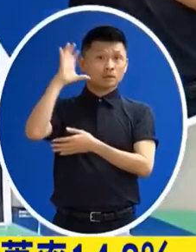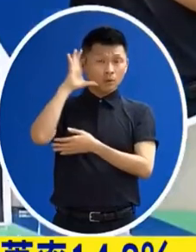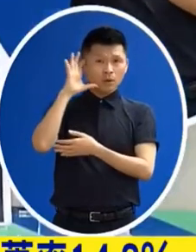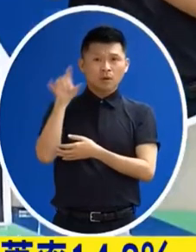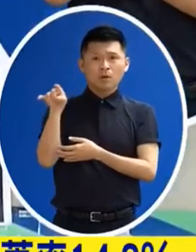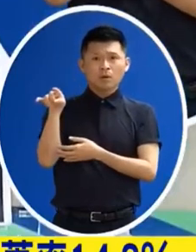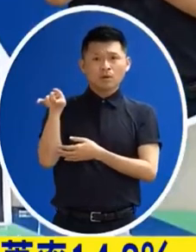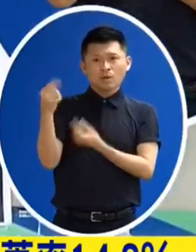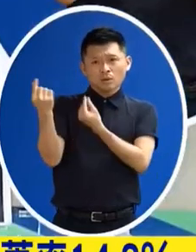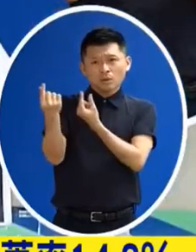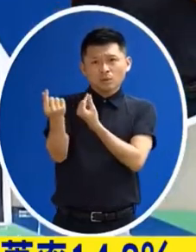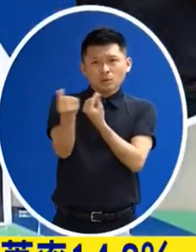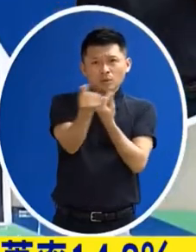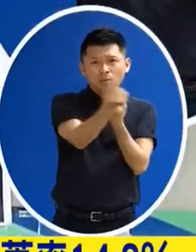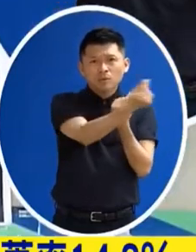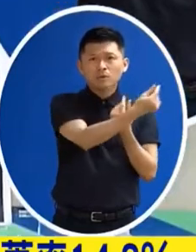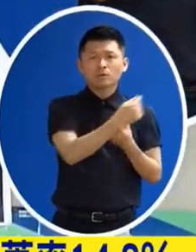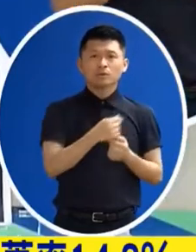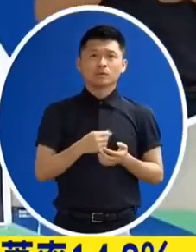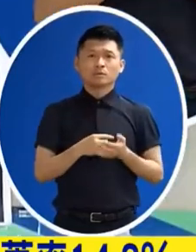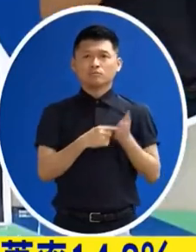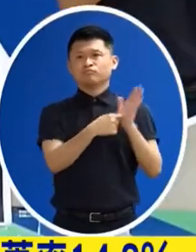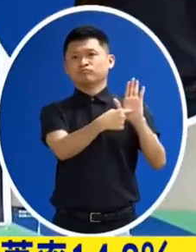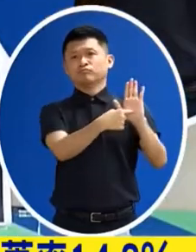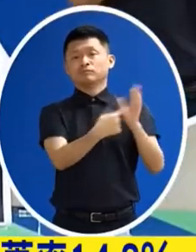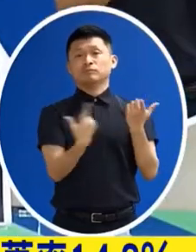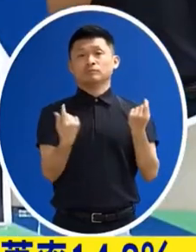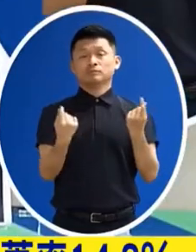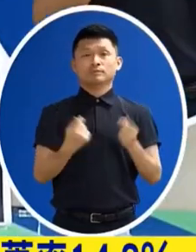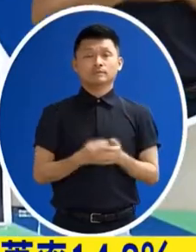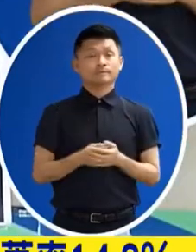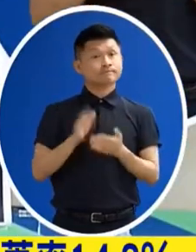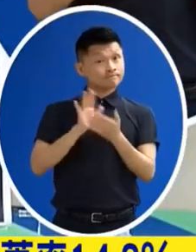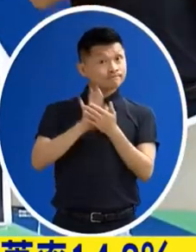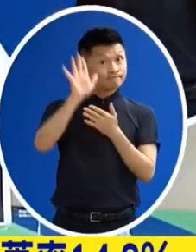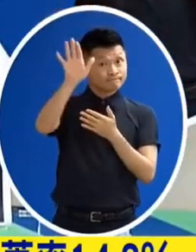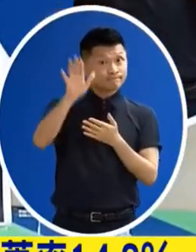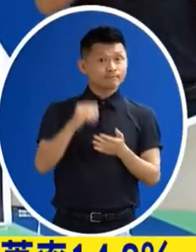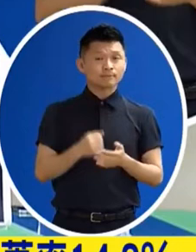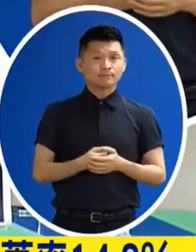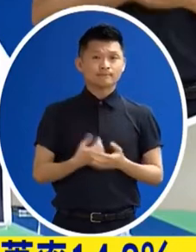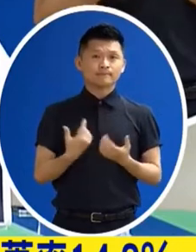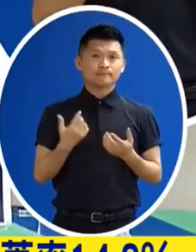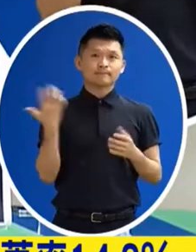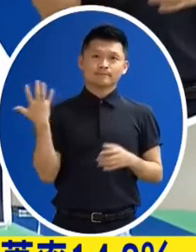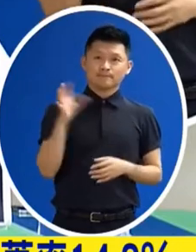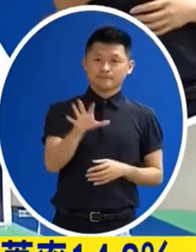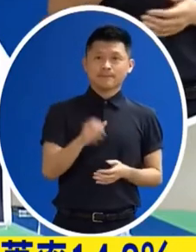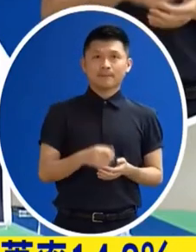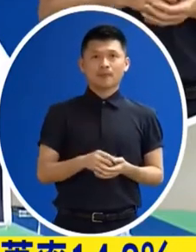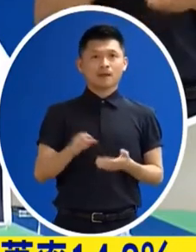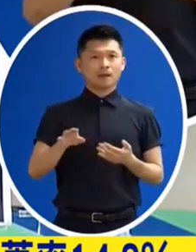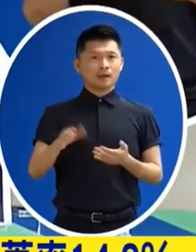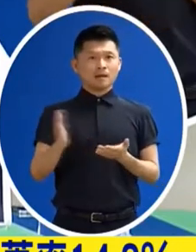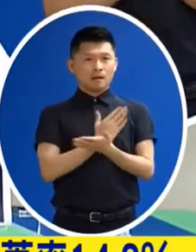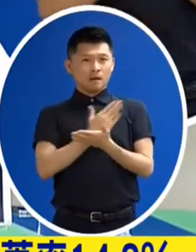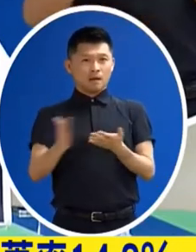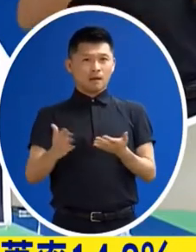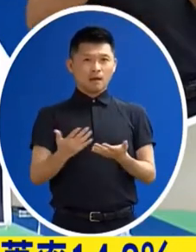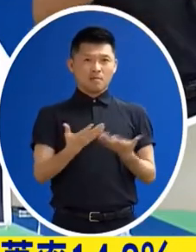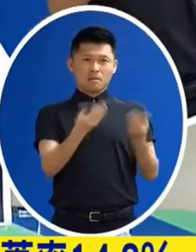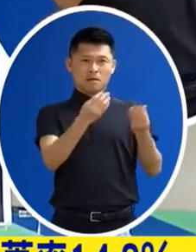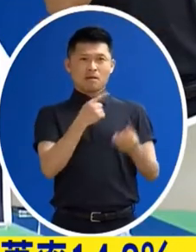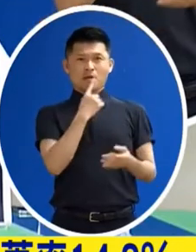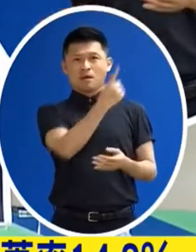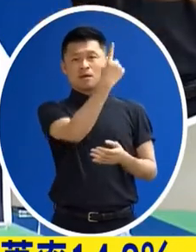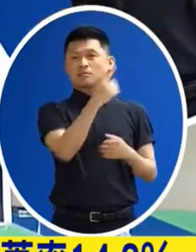的都有这些做表达。好，那以后我们还是会哈，所以没有所谓说没有人用这样子来做表达的